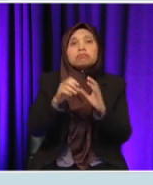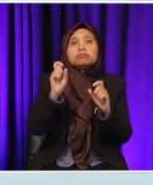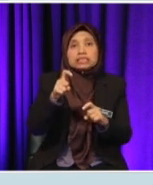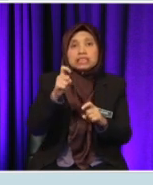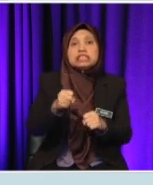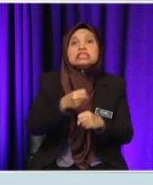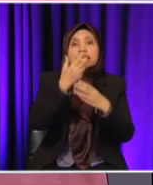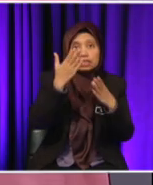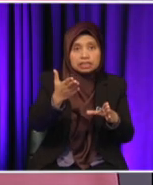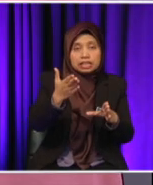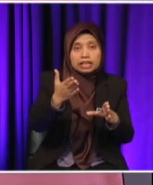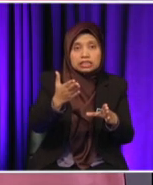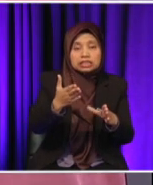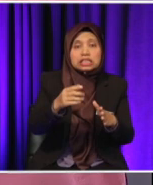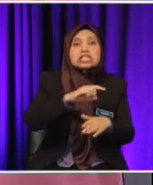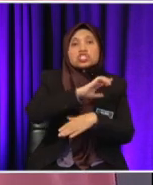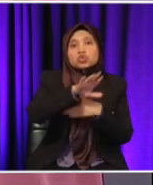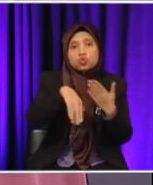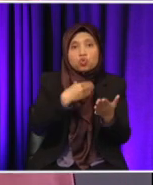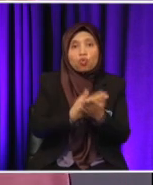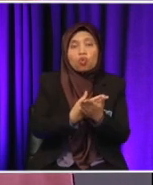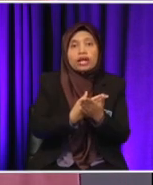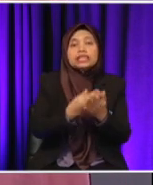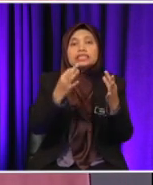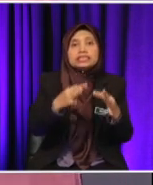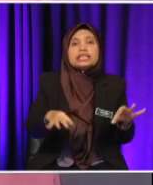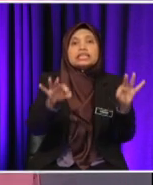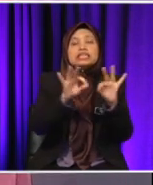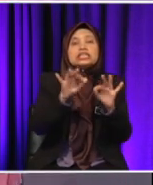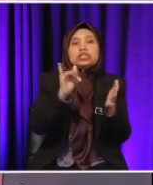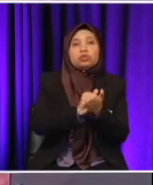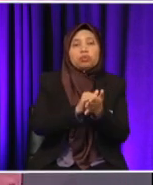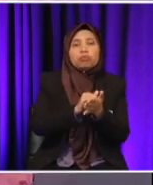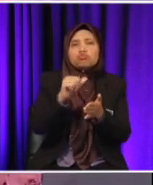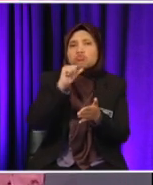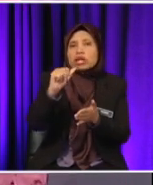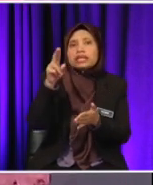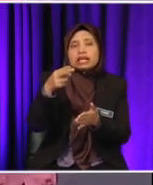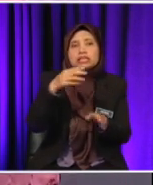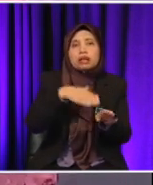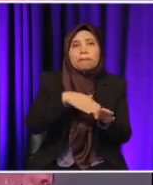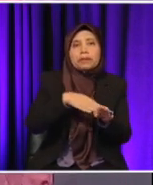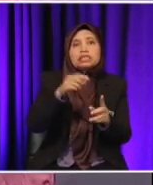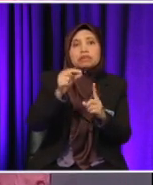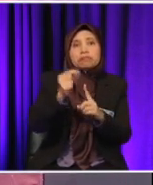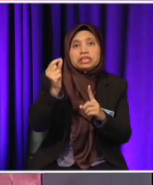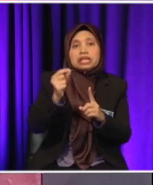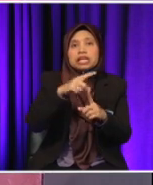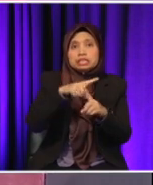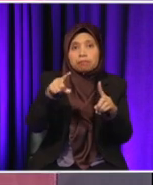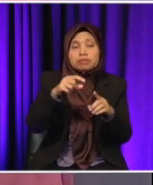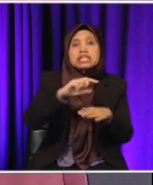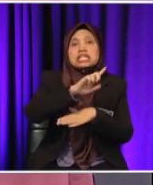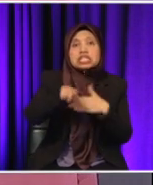tekan watak lain keseluruhan cerpen tersebut bukan pada petikan tapi keseluruhan cerpen tersebut